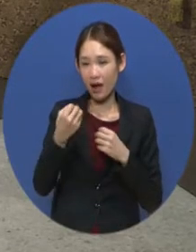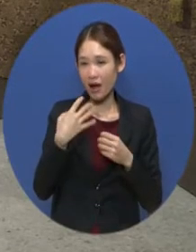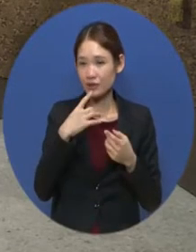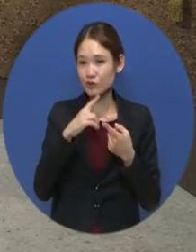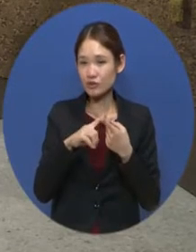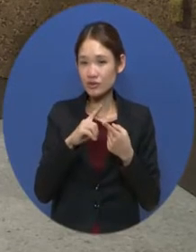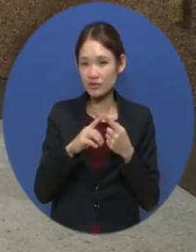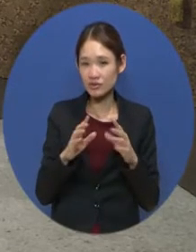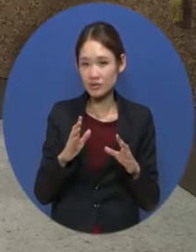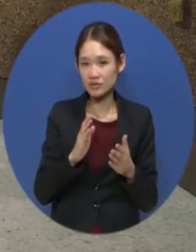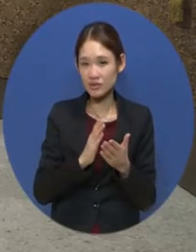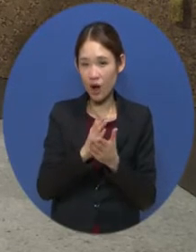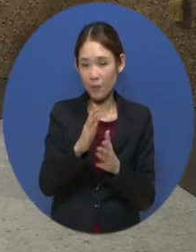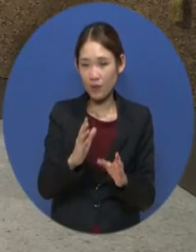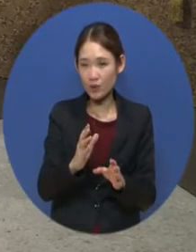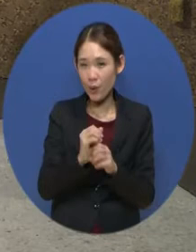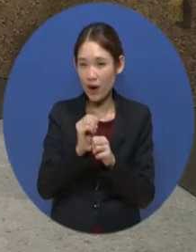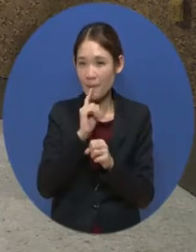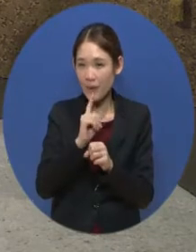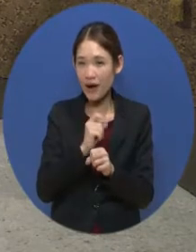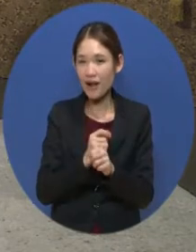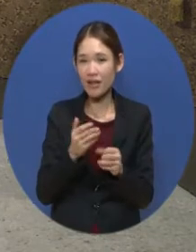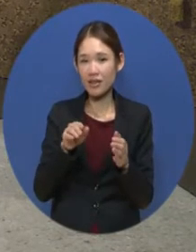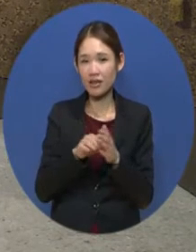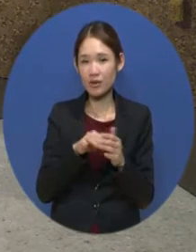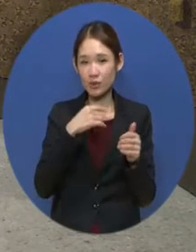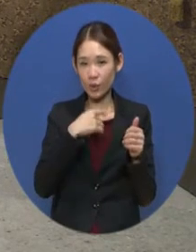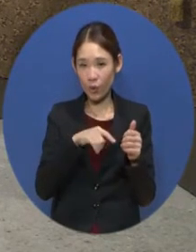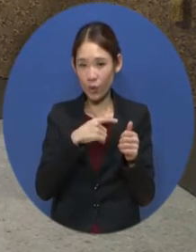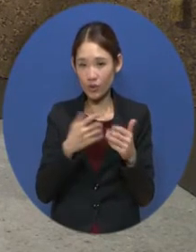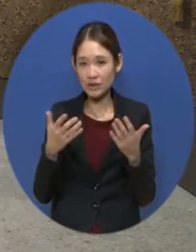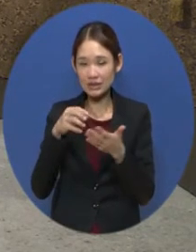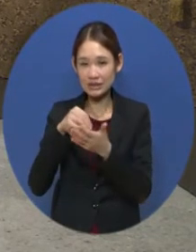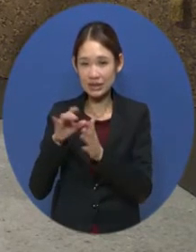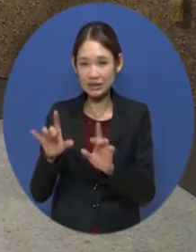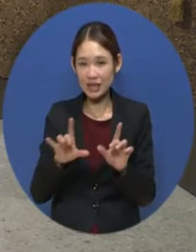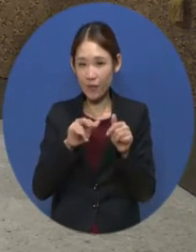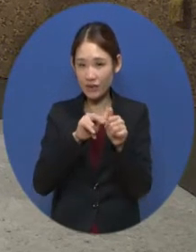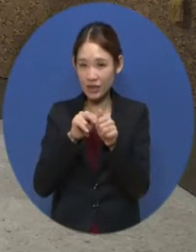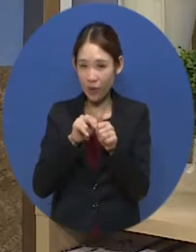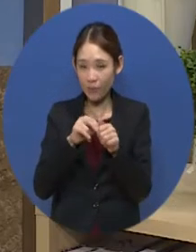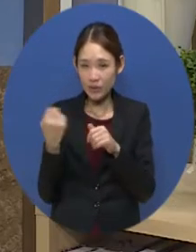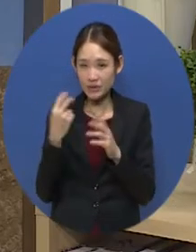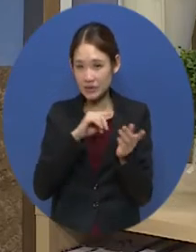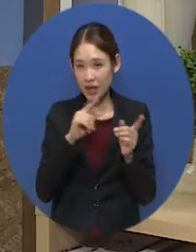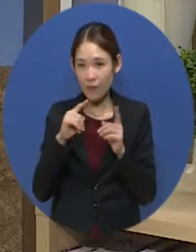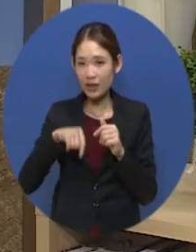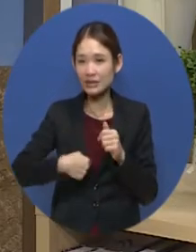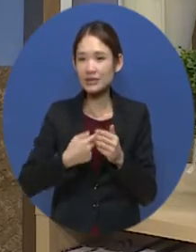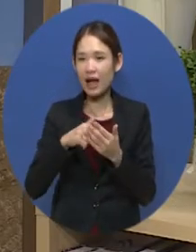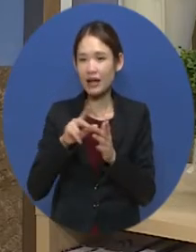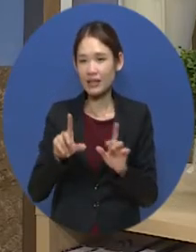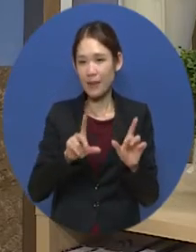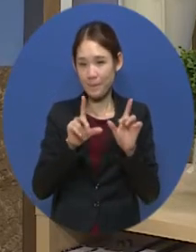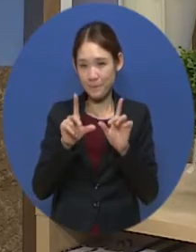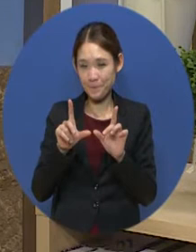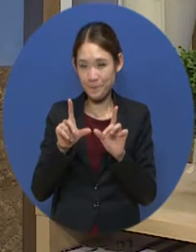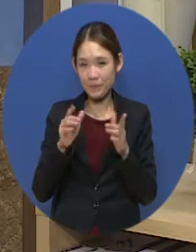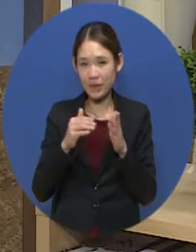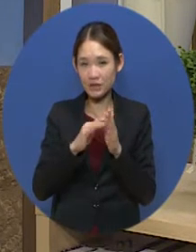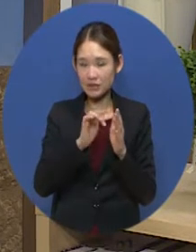전문 토탈이라고 네. 말씀해 주셨는데 이 교육부터 일자리 또 생활 정보 재활 자립까지 이런